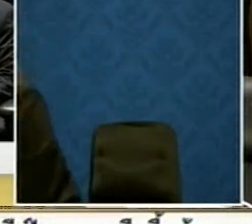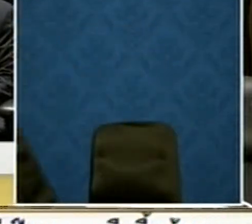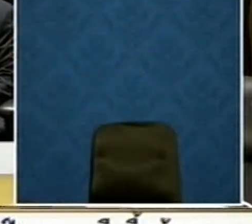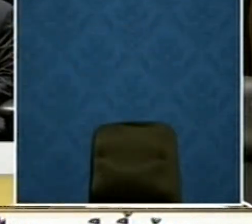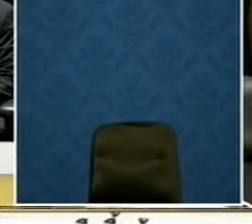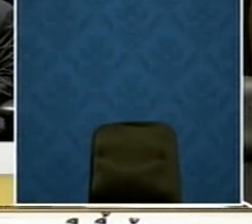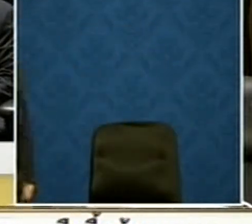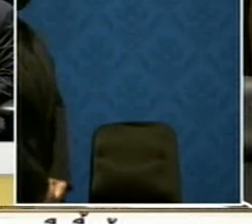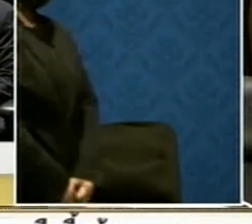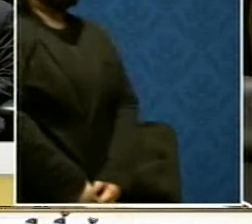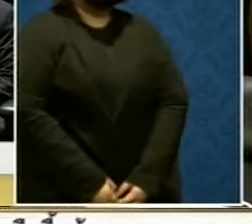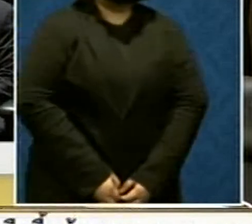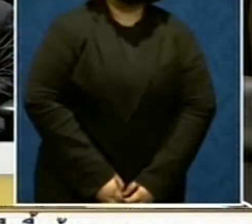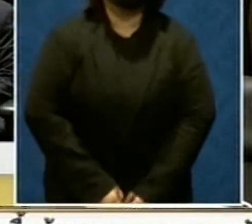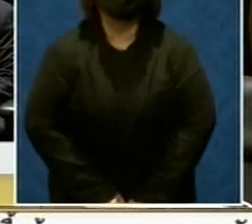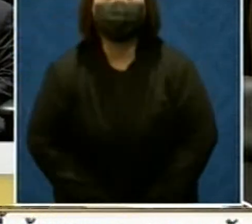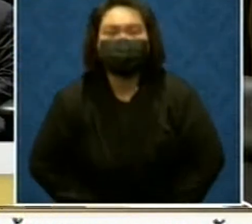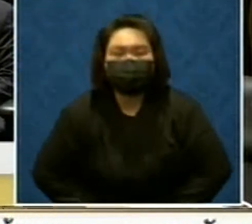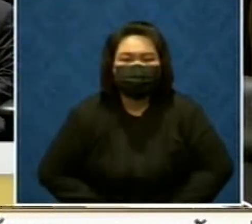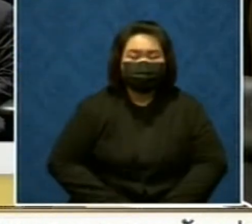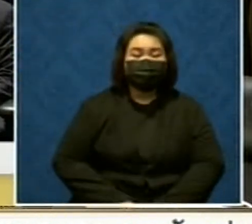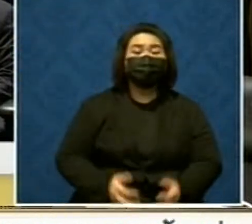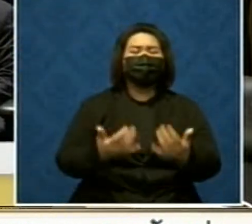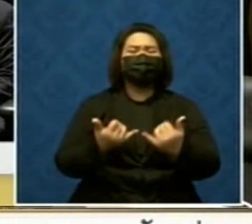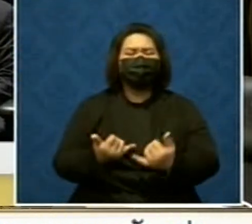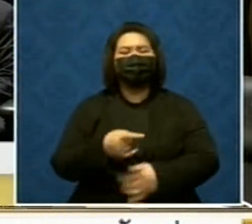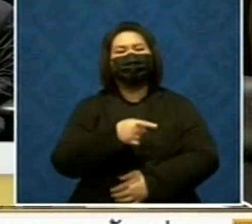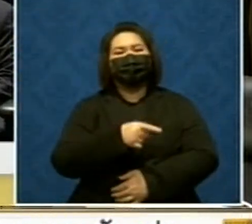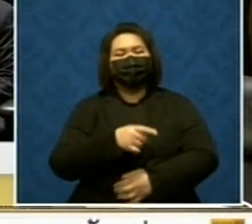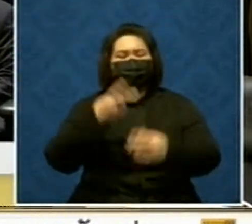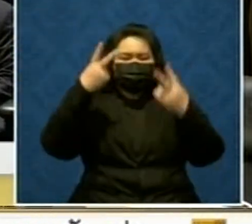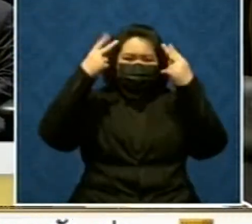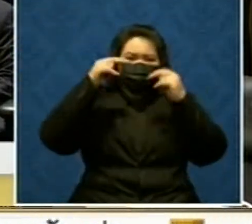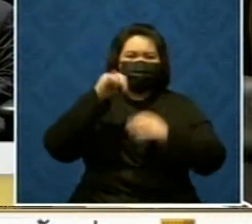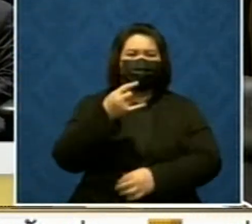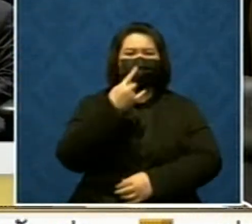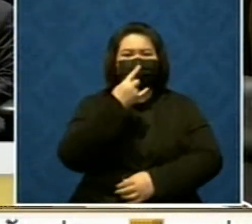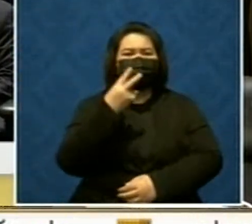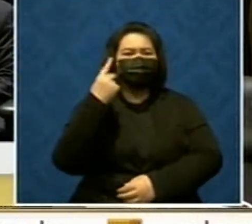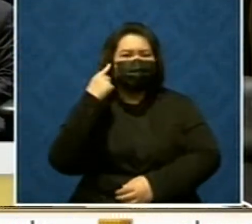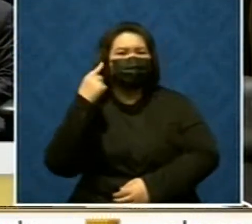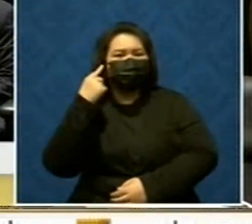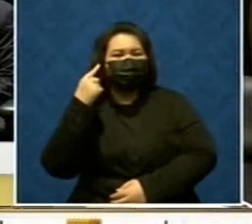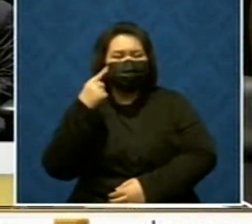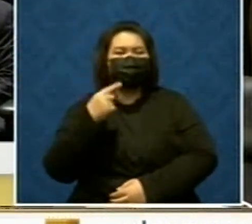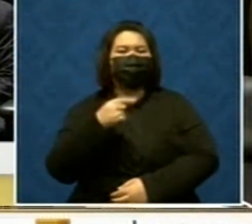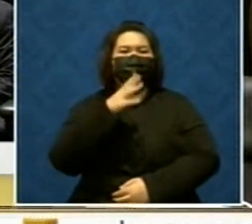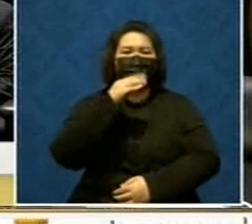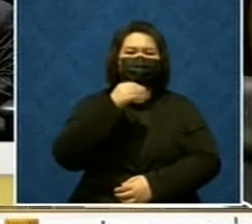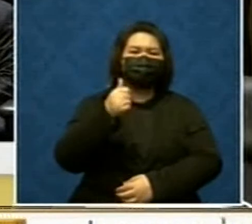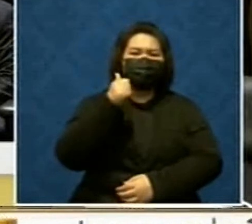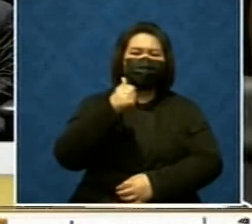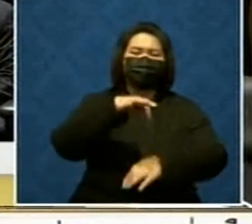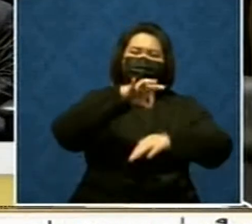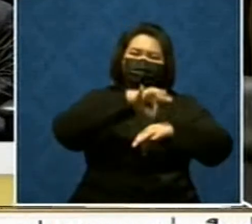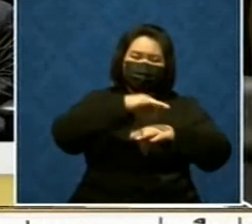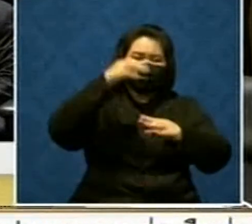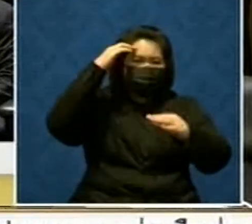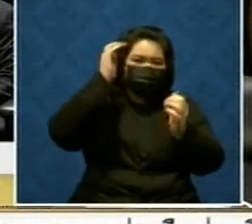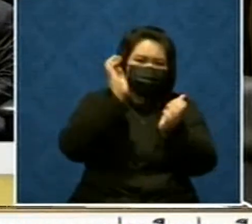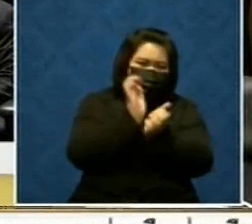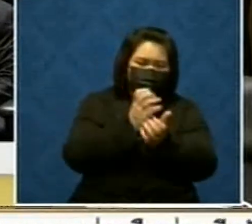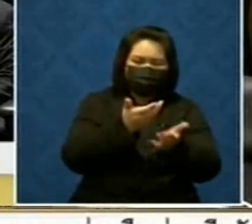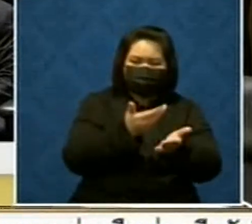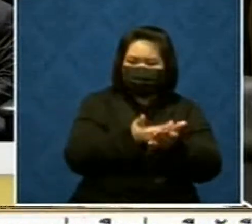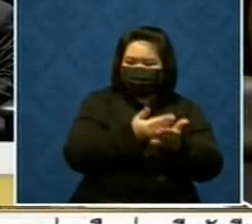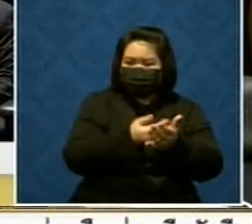ทธ์ท่านก็จะบอกว่าให้สมคิดมาอีกแล้วตำรวจอีกแล้วครั้งก่อนก็มาพูดเรื่องการแต่งตั้งตำรวจโยกย้ายจ่ายเงินจ่